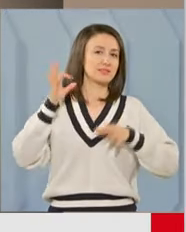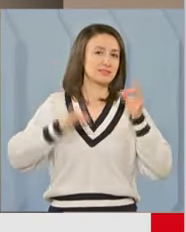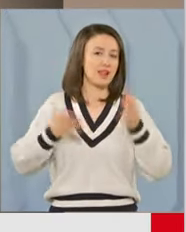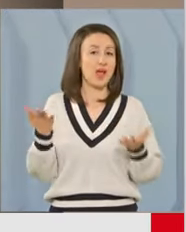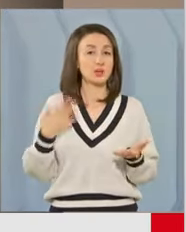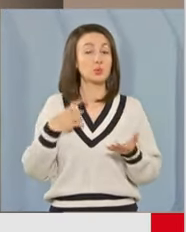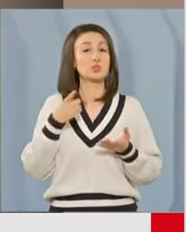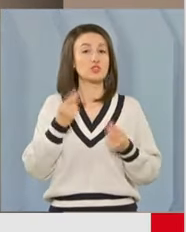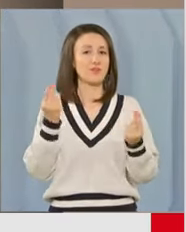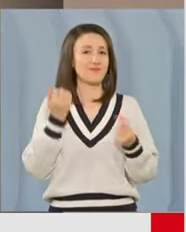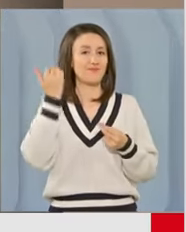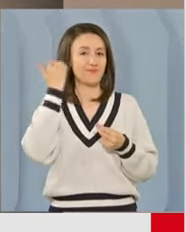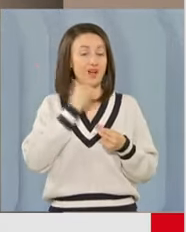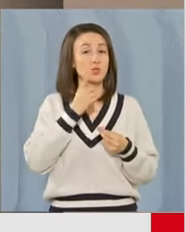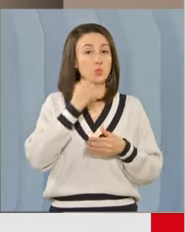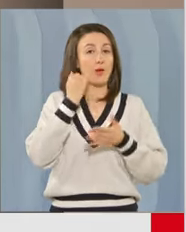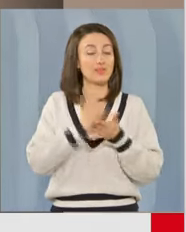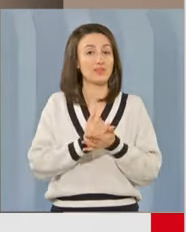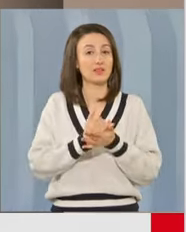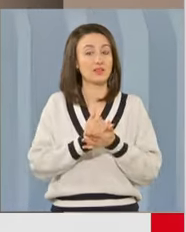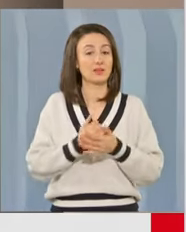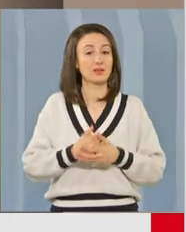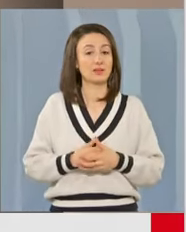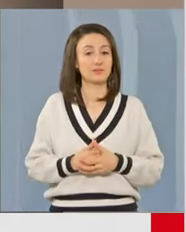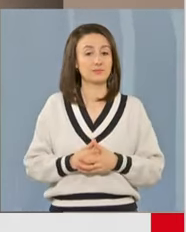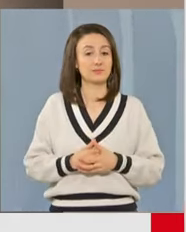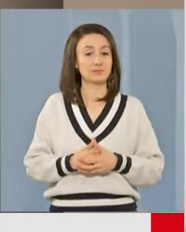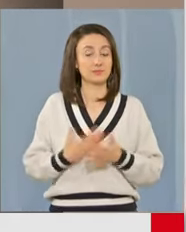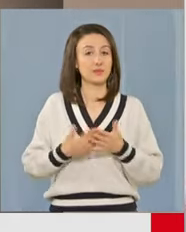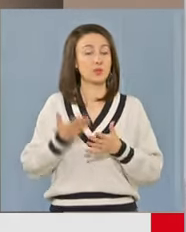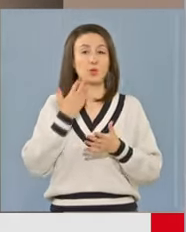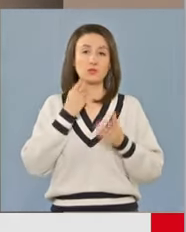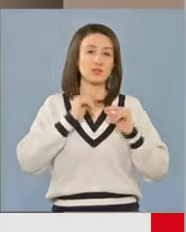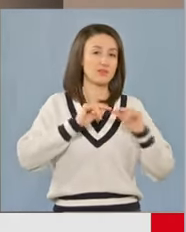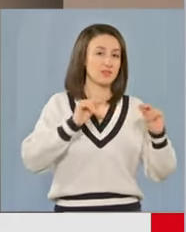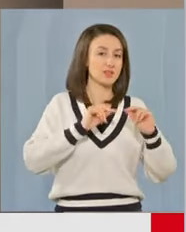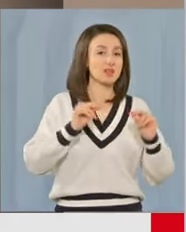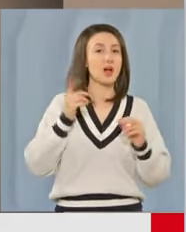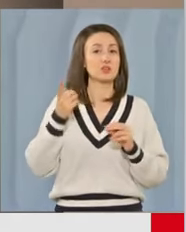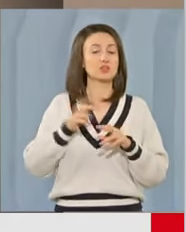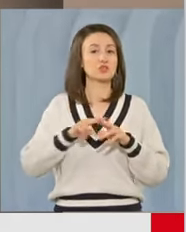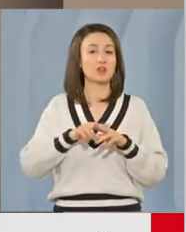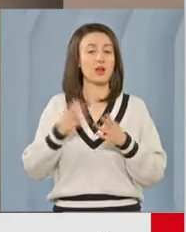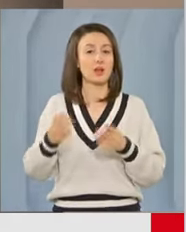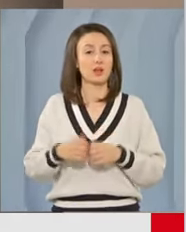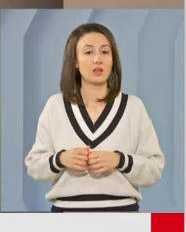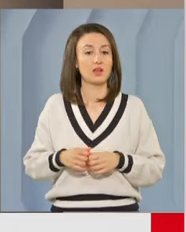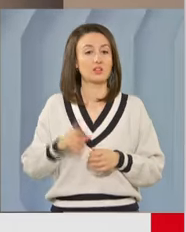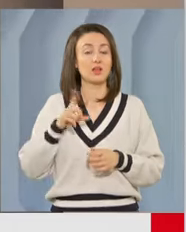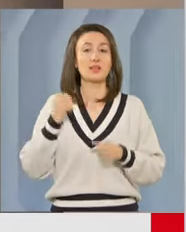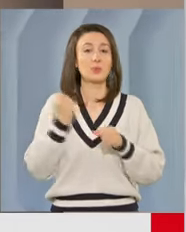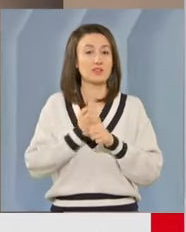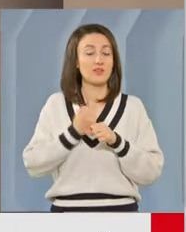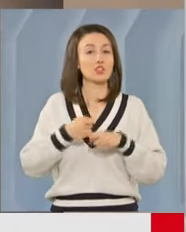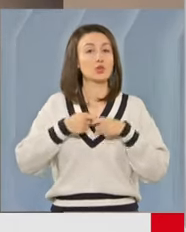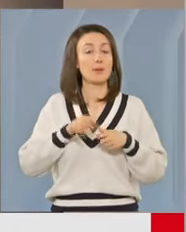conținut fals și unul adevărat pentru că nu au fost instruiți în acest sens și atunci ce ar trebui să facem